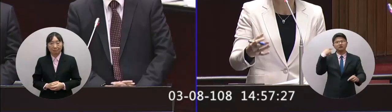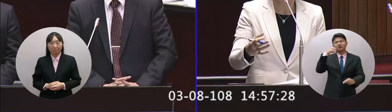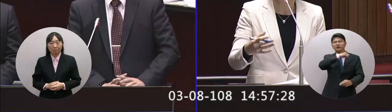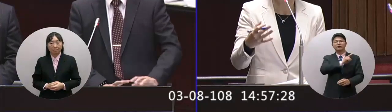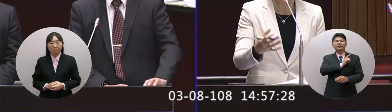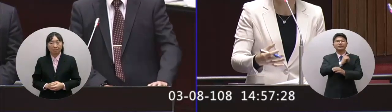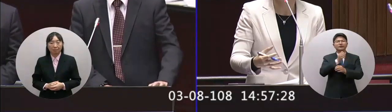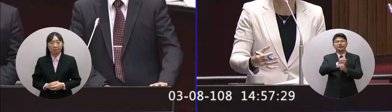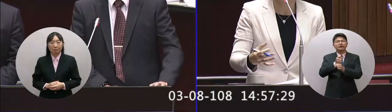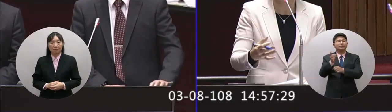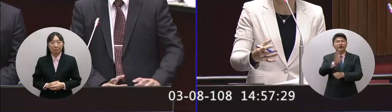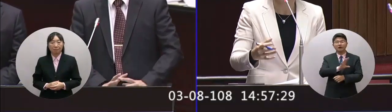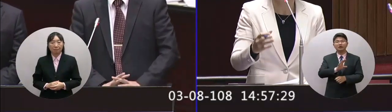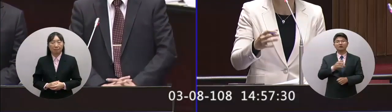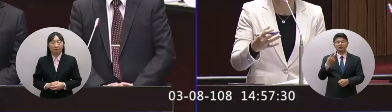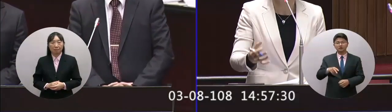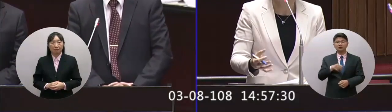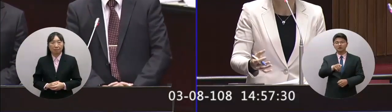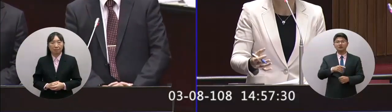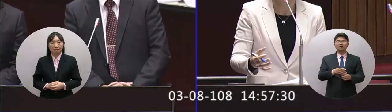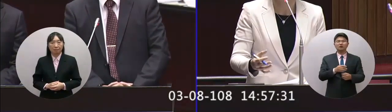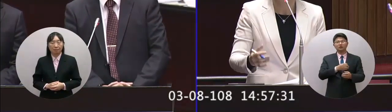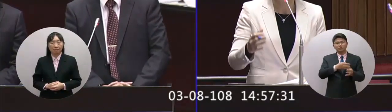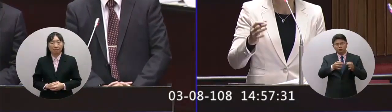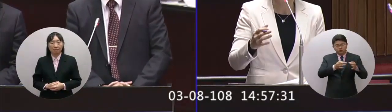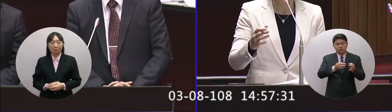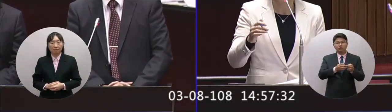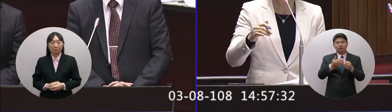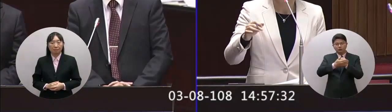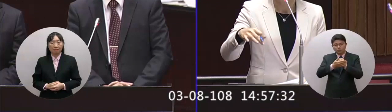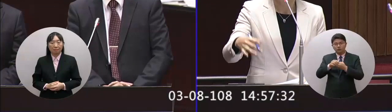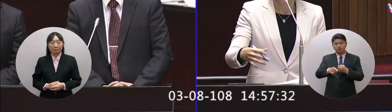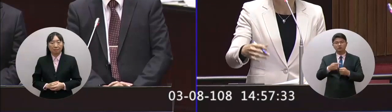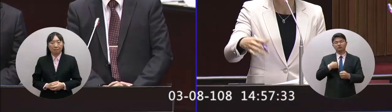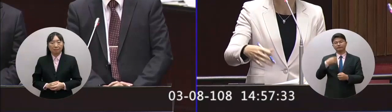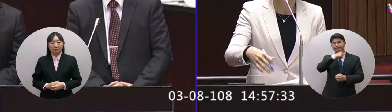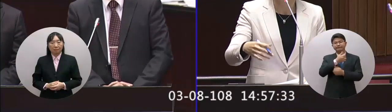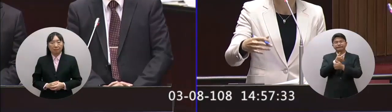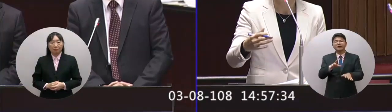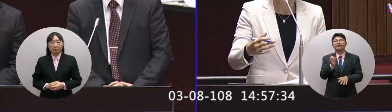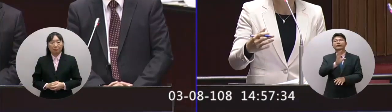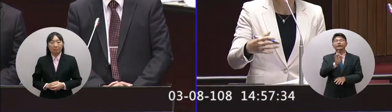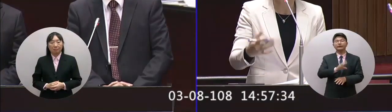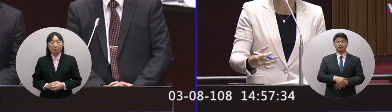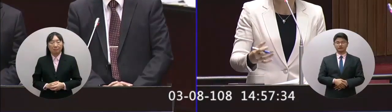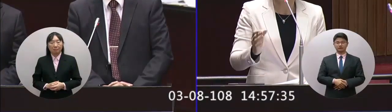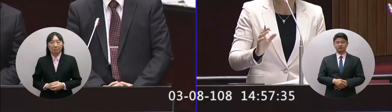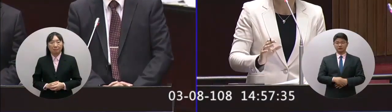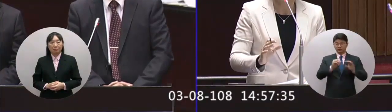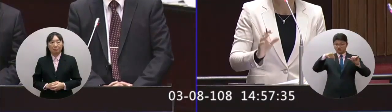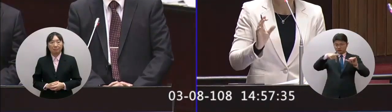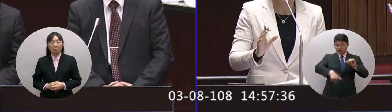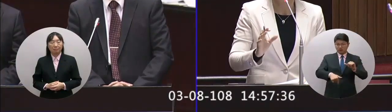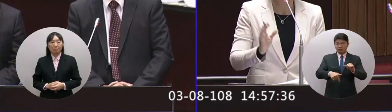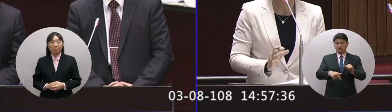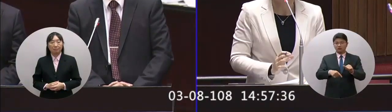过，吼，或者是运维的这个工作，咱以前台湾嘛唔捌做过。地下这个海事工程吼，这个地下工程这个